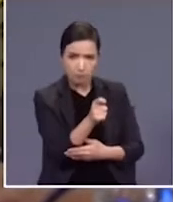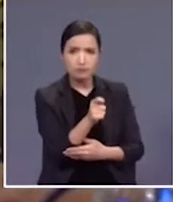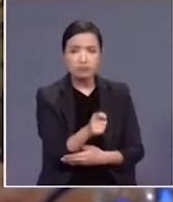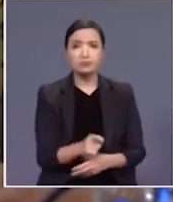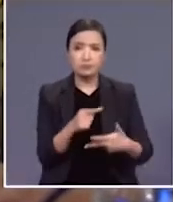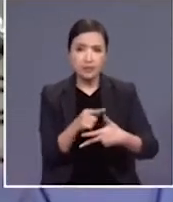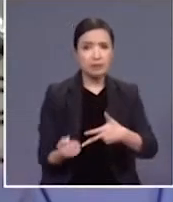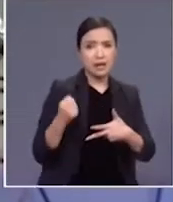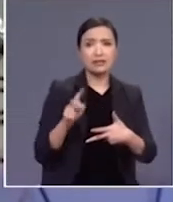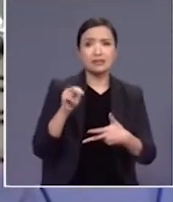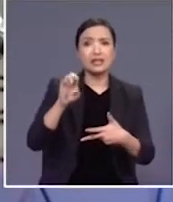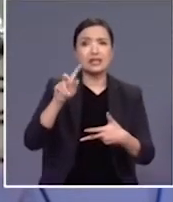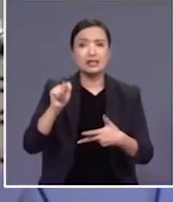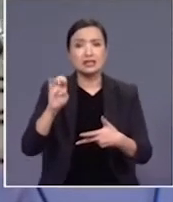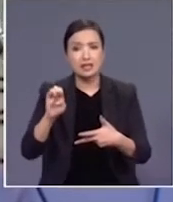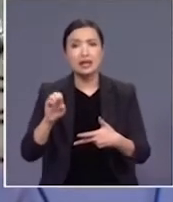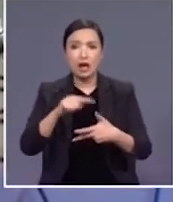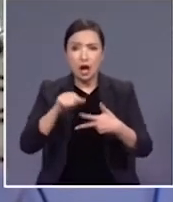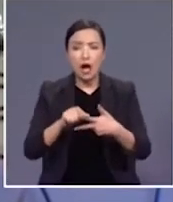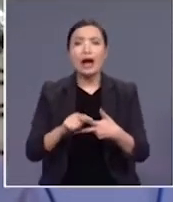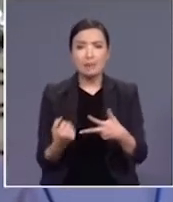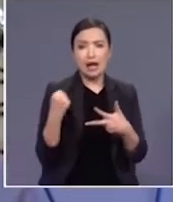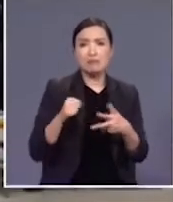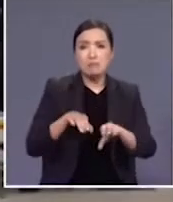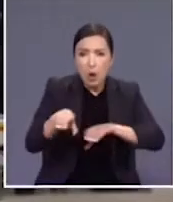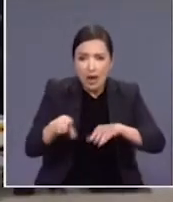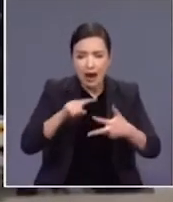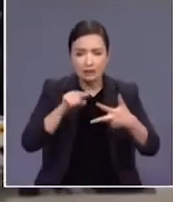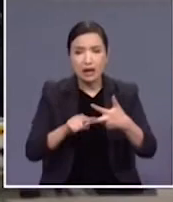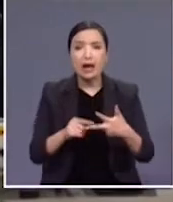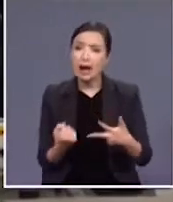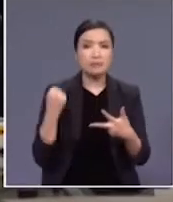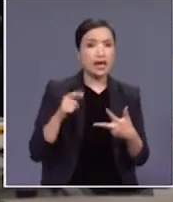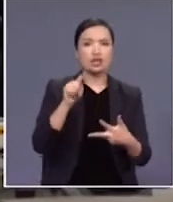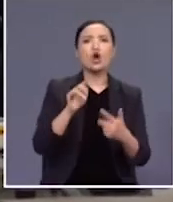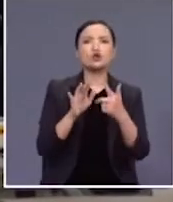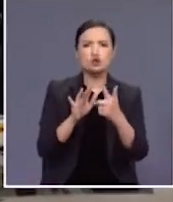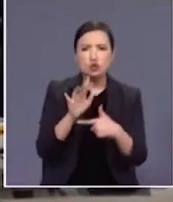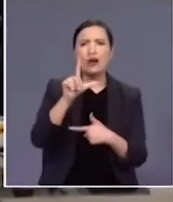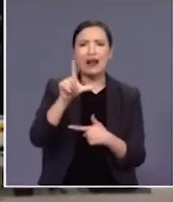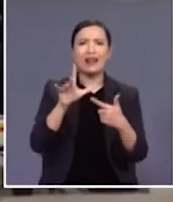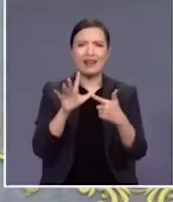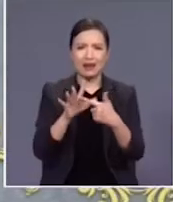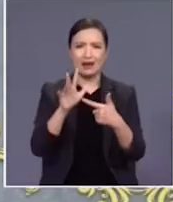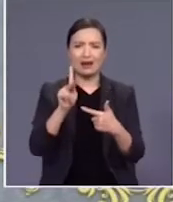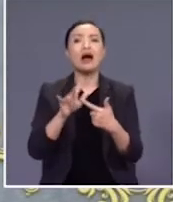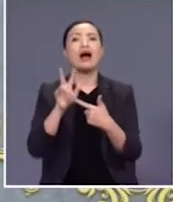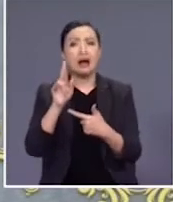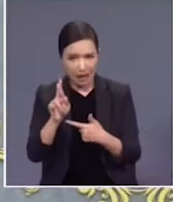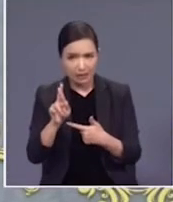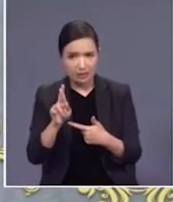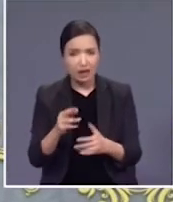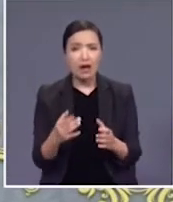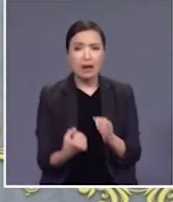ำนาจนิติบัญญัติอำนาจบริหารและอำนาจตุลาการที่สามารถตรวจสอบถวงดุลกันและเป็นอิสระไม่ก้าวล่วงอำนาจซึ่ง